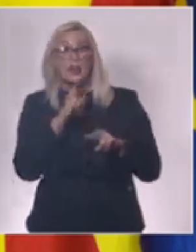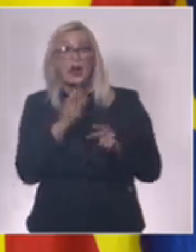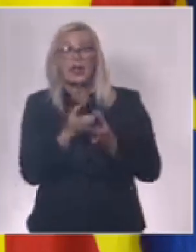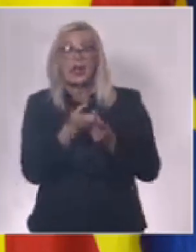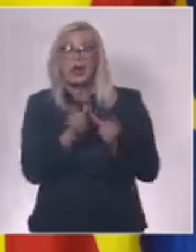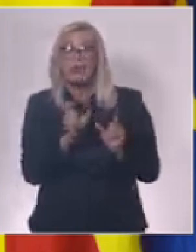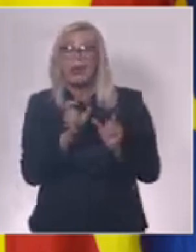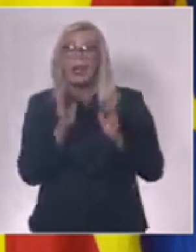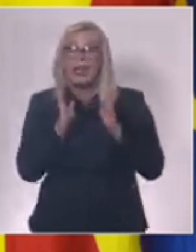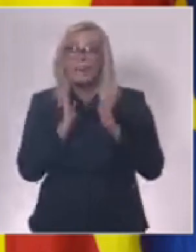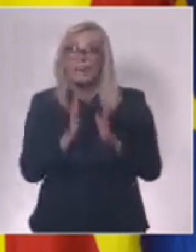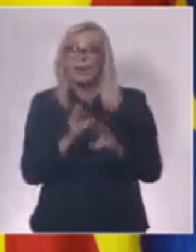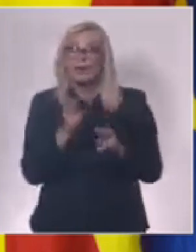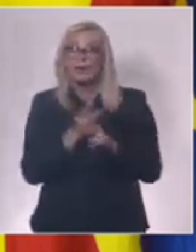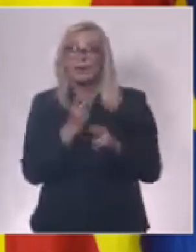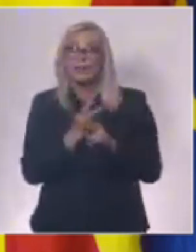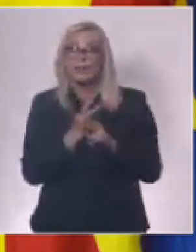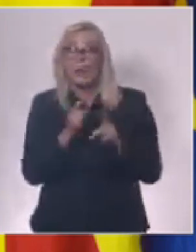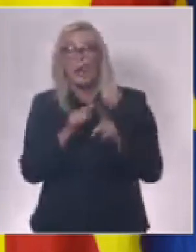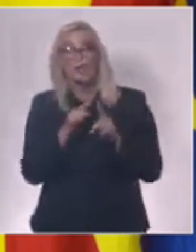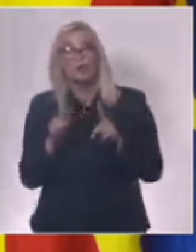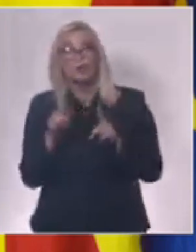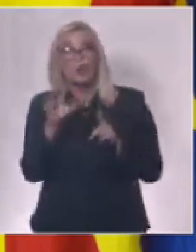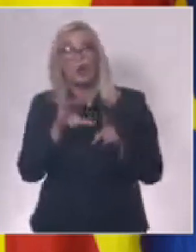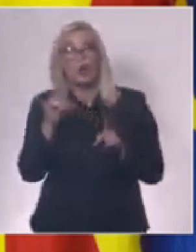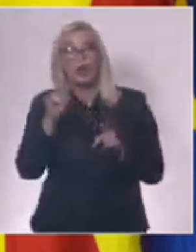одблокира патот на земјата кон Европската Унија.